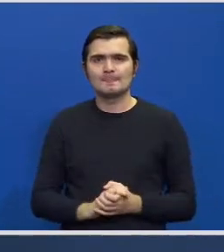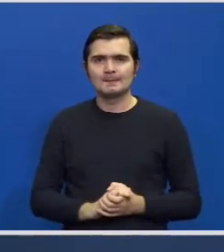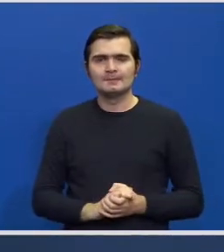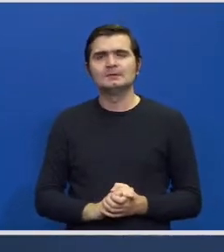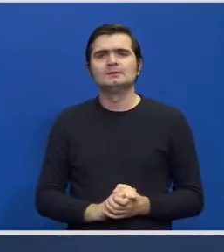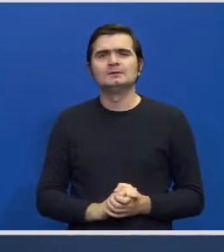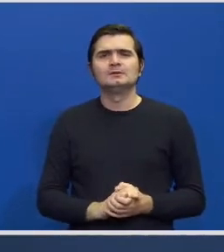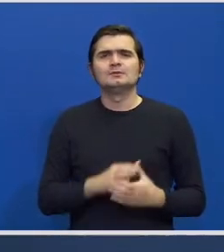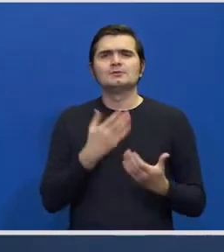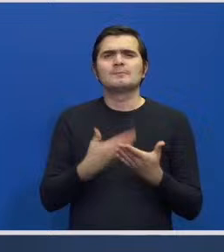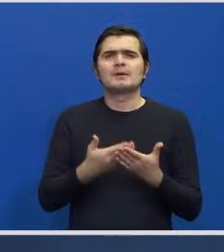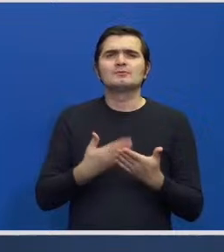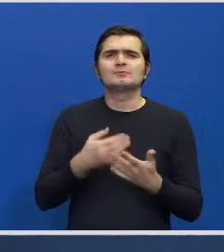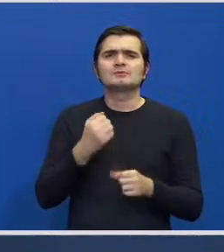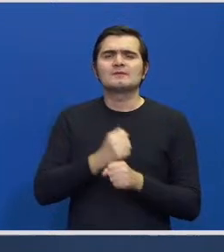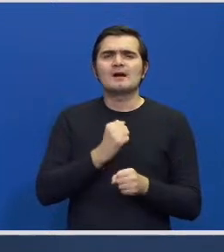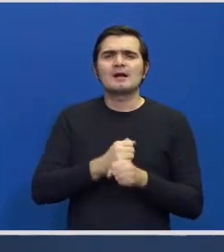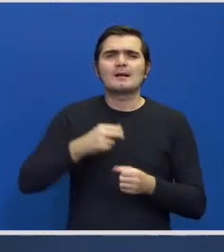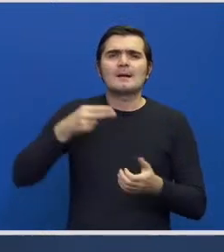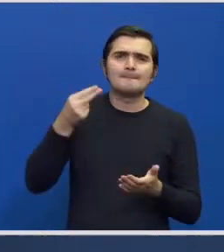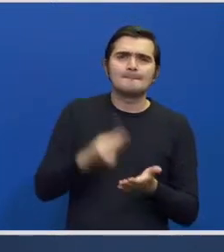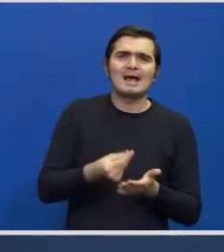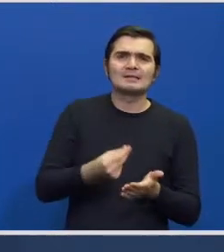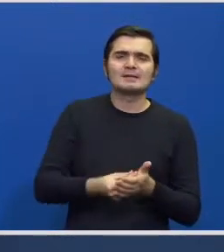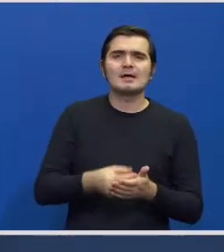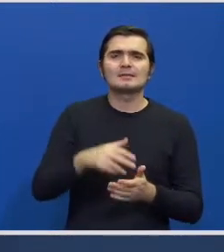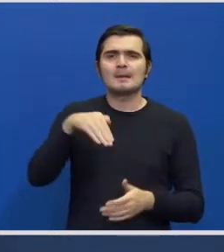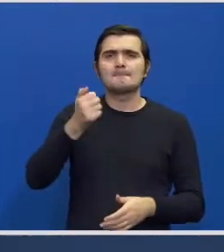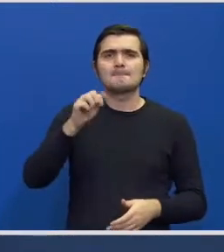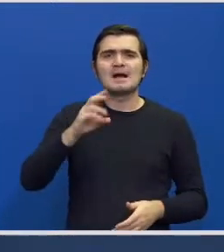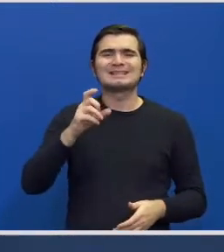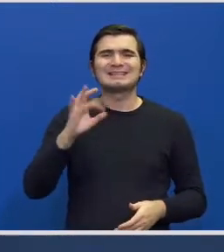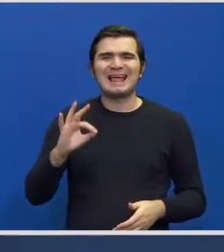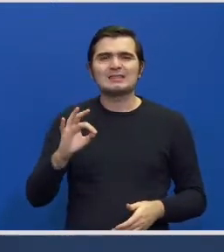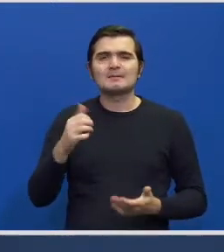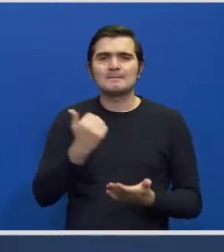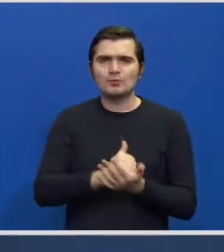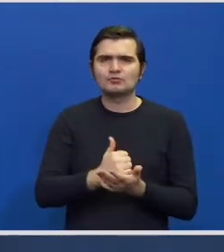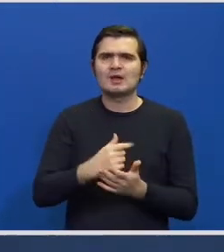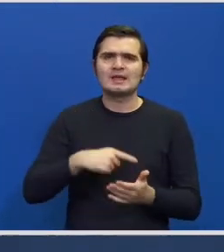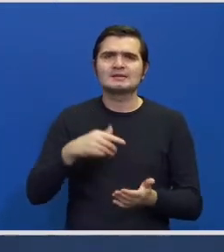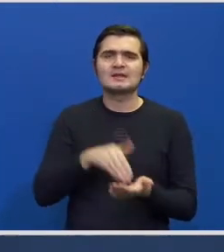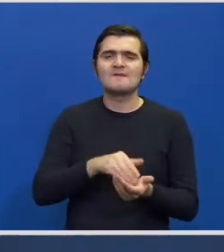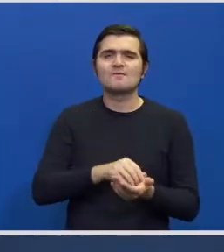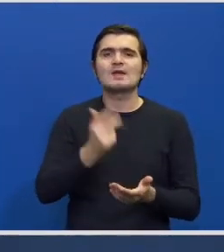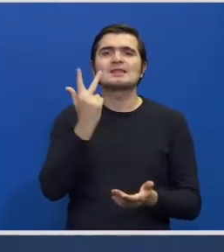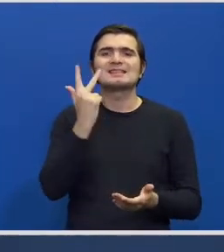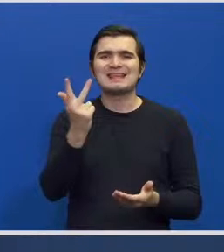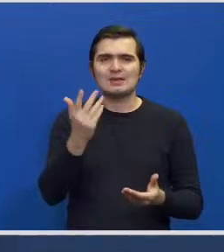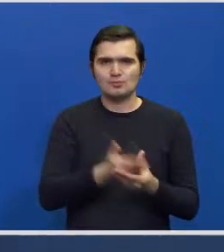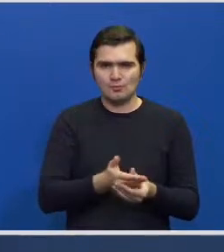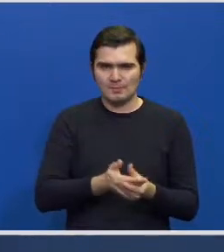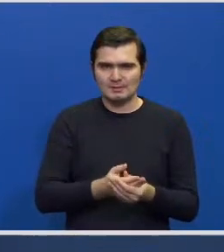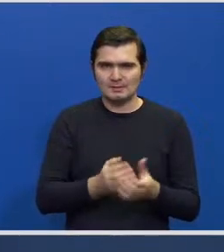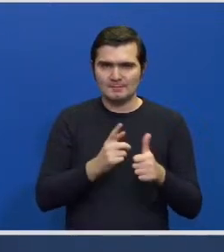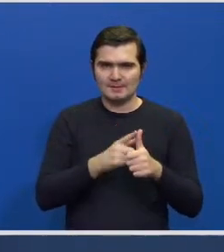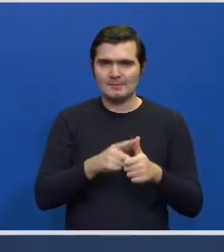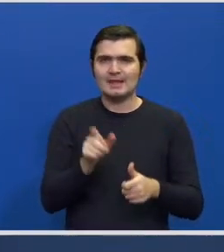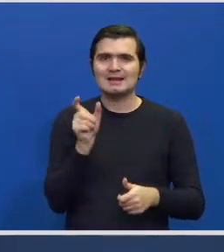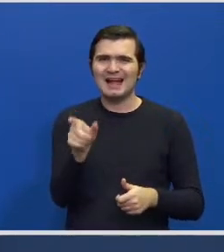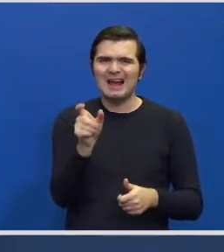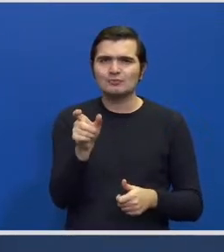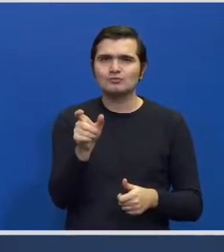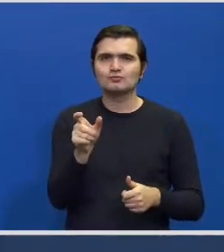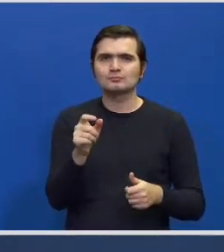Aici, pentru ca să se poată o face o plată pentru sume în mandat poștal, e nevoie de trei